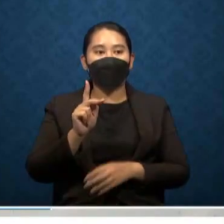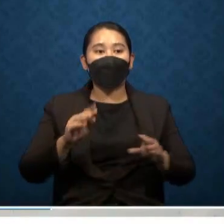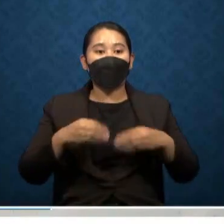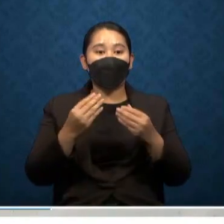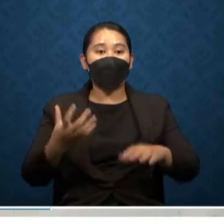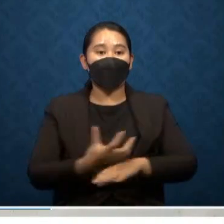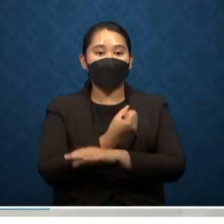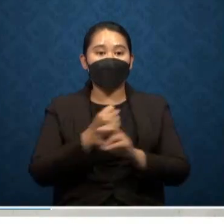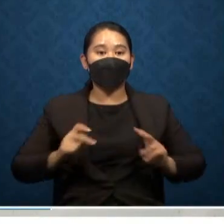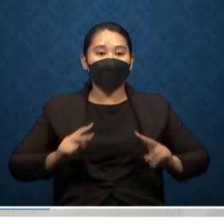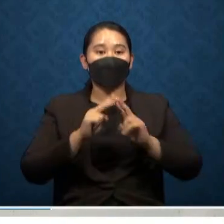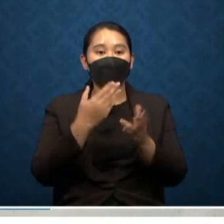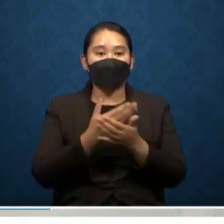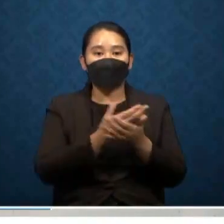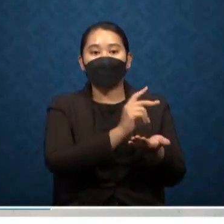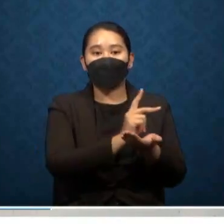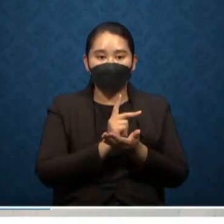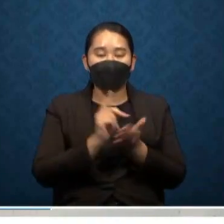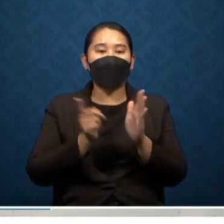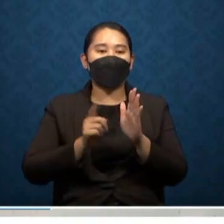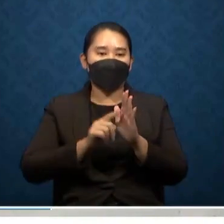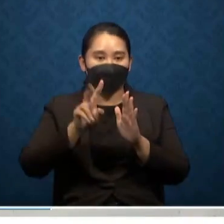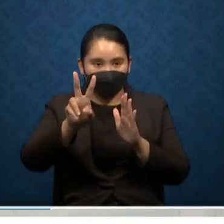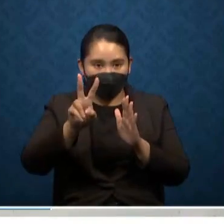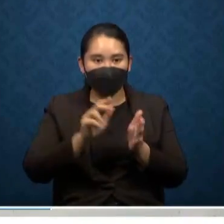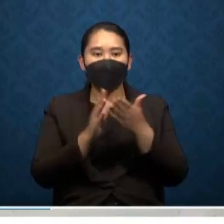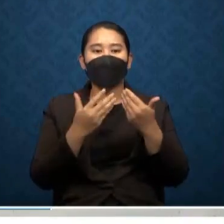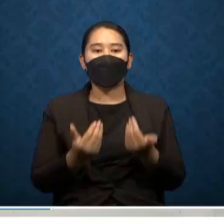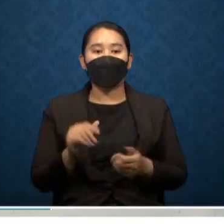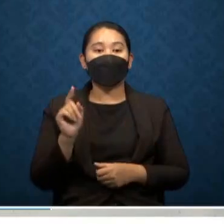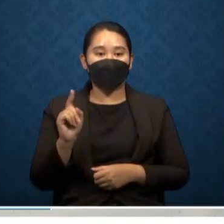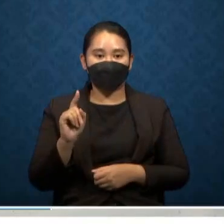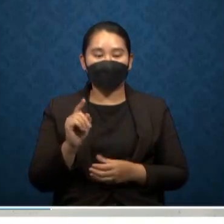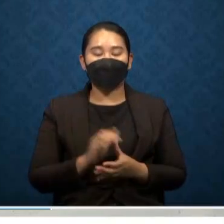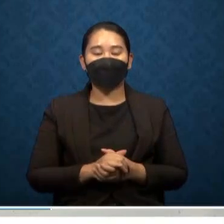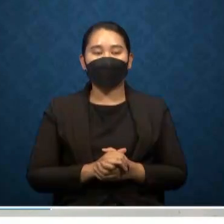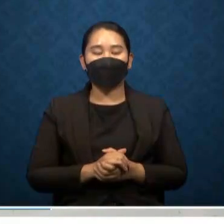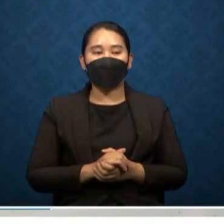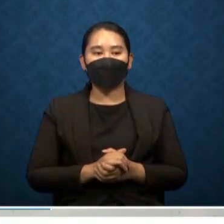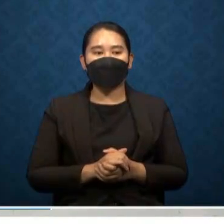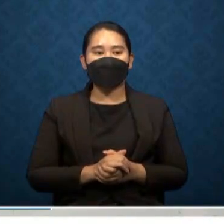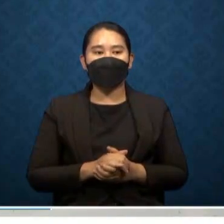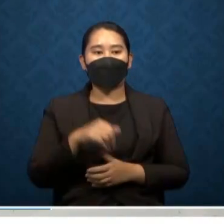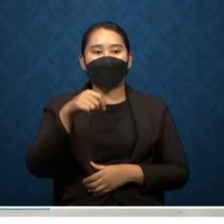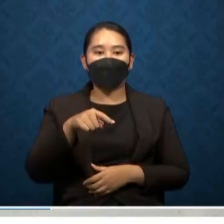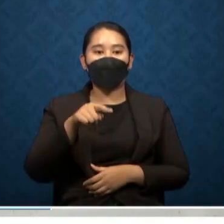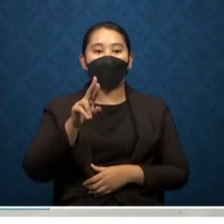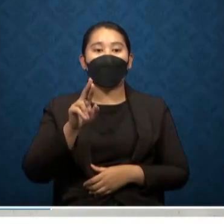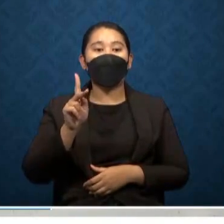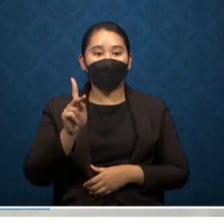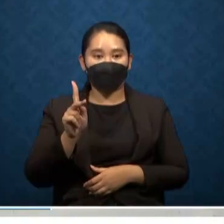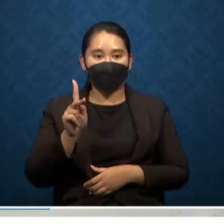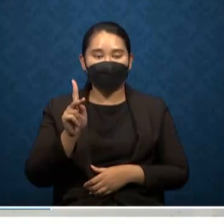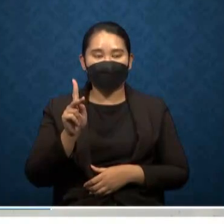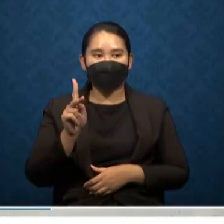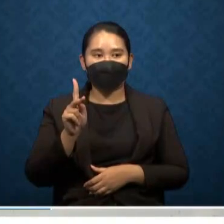ำนาจกระทรวงการคลังกู้เงิน2รอบด้วยกันนะครับแต่ในขณะเดียวกันนั้นก็มีเรื่องพรบพระราชกำหนดในเรื่อง